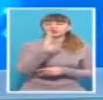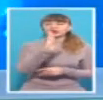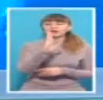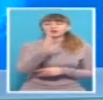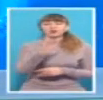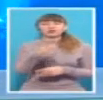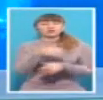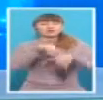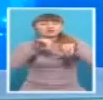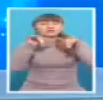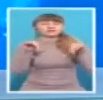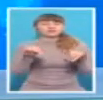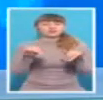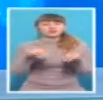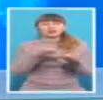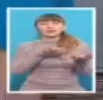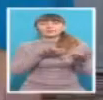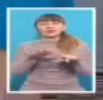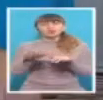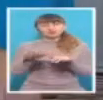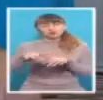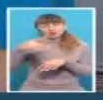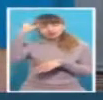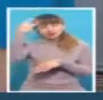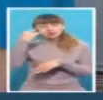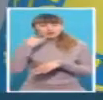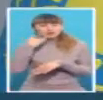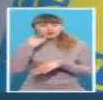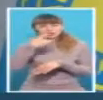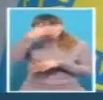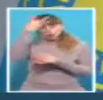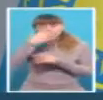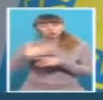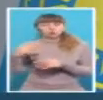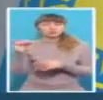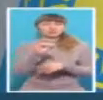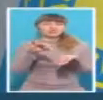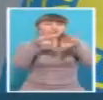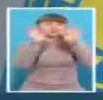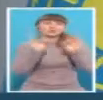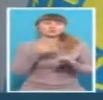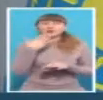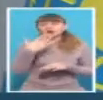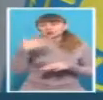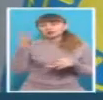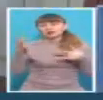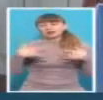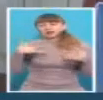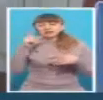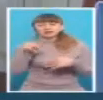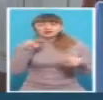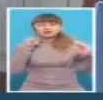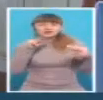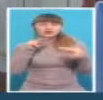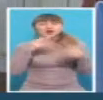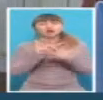өнерін дамыту және ілгерілету ісіндегі айрықша рөлі мен сіңірген еңбегін атап өтті. Мемлекет басшысы халық әртісінің Астана қаласы мен бүкіл